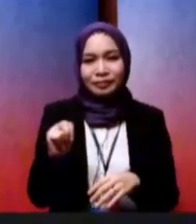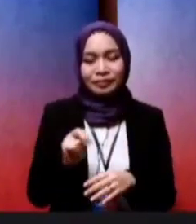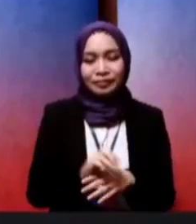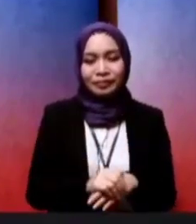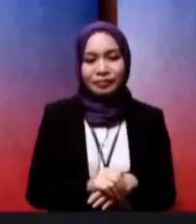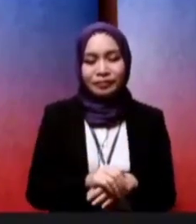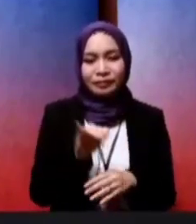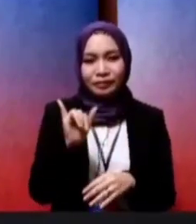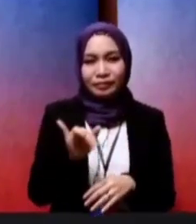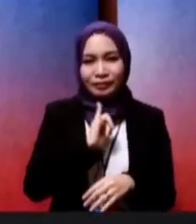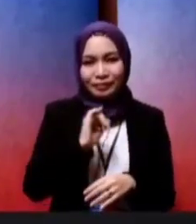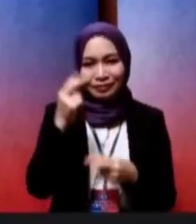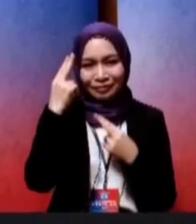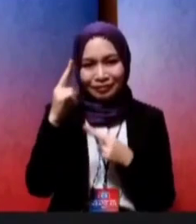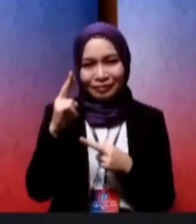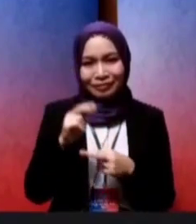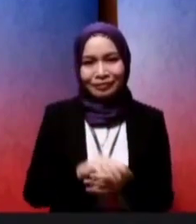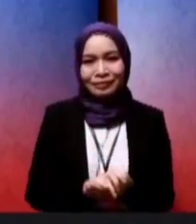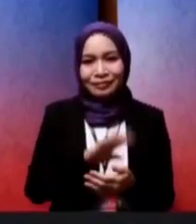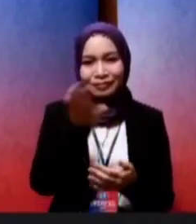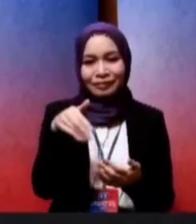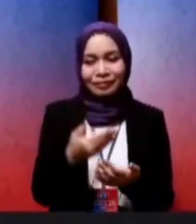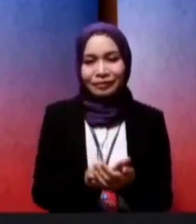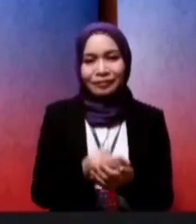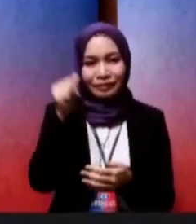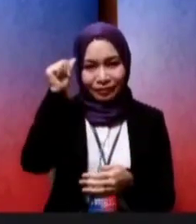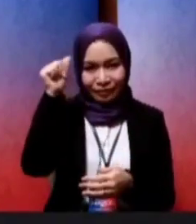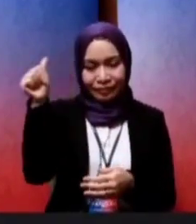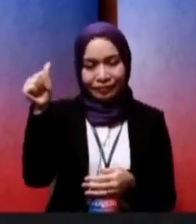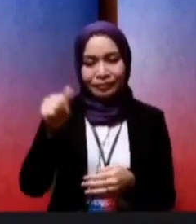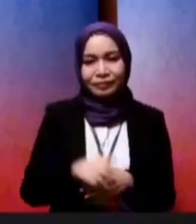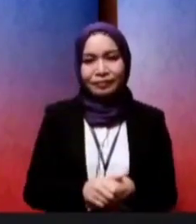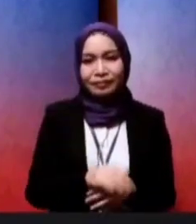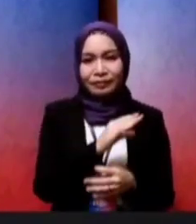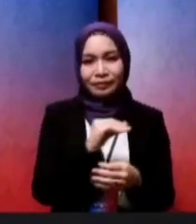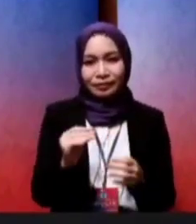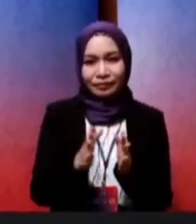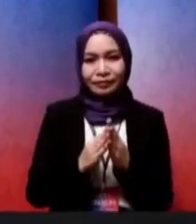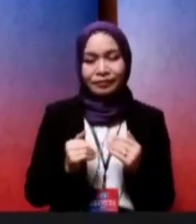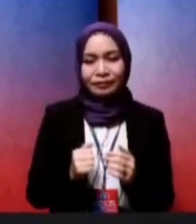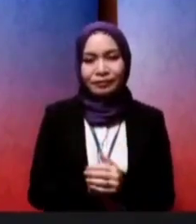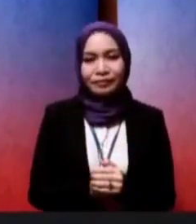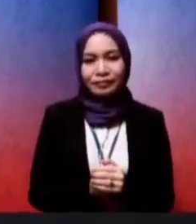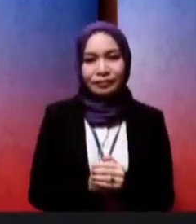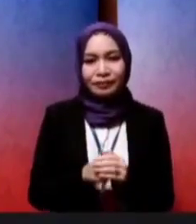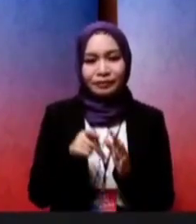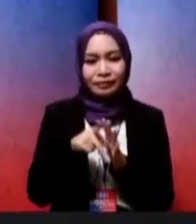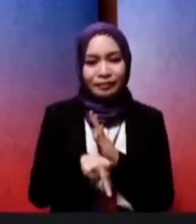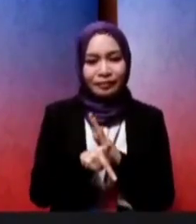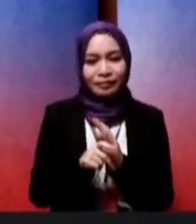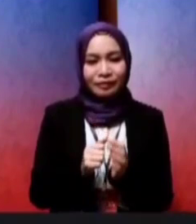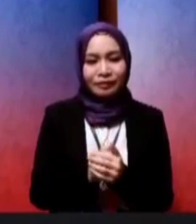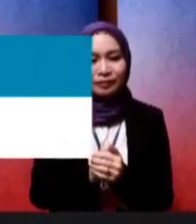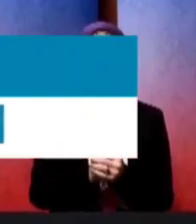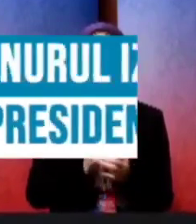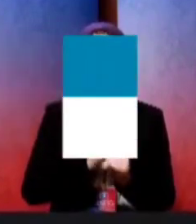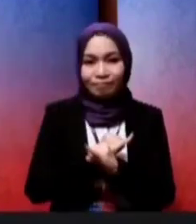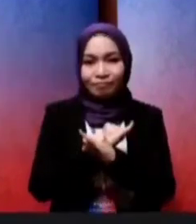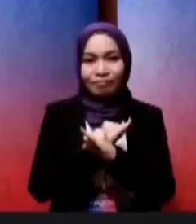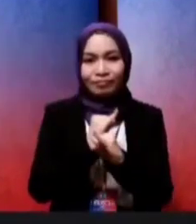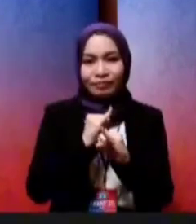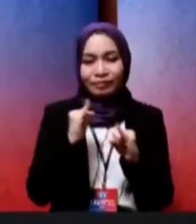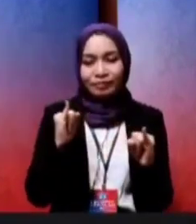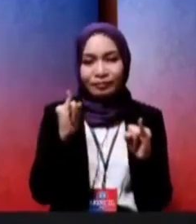S assalamualaikum warahmatullah wabarakatuh Salam perjuangan salam reformasi salam Malaysia